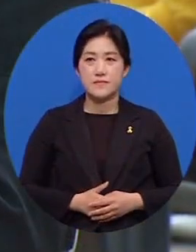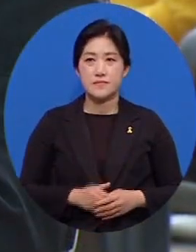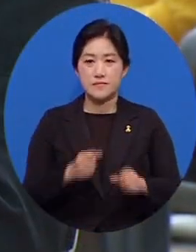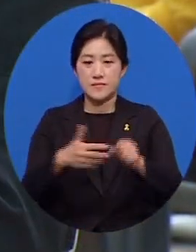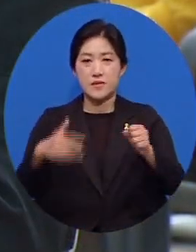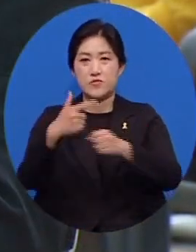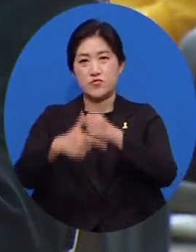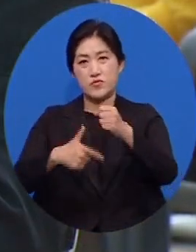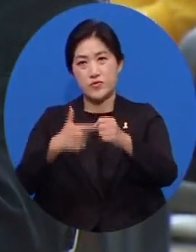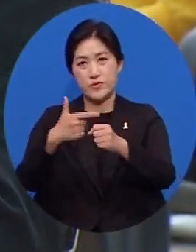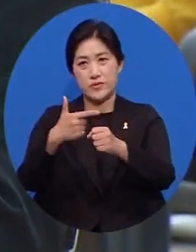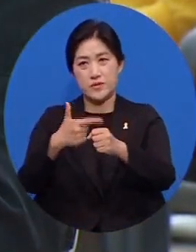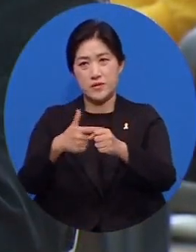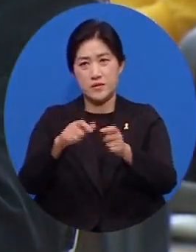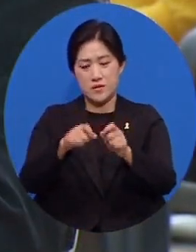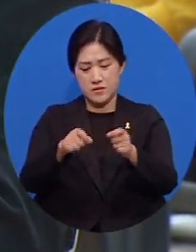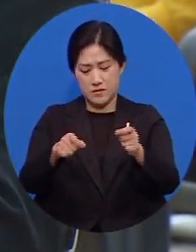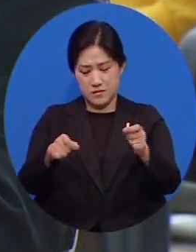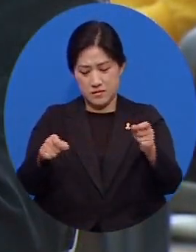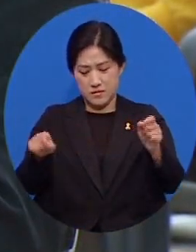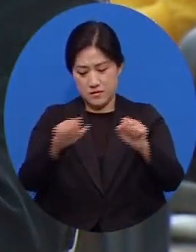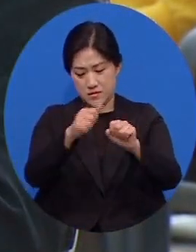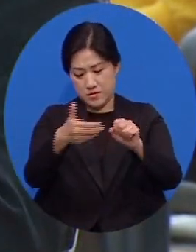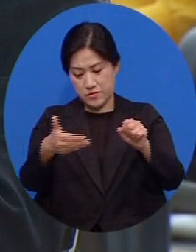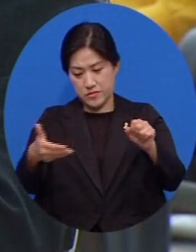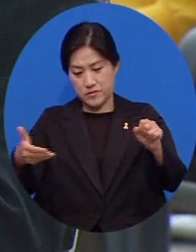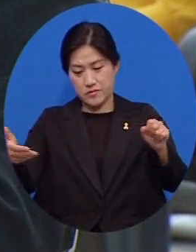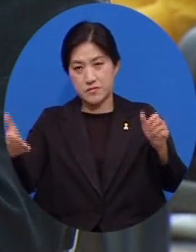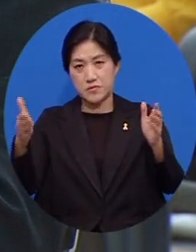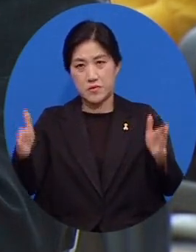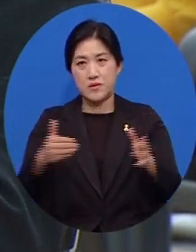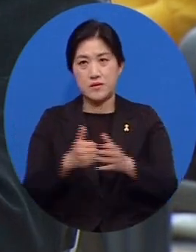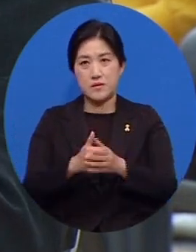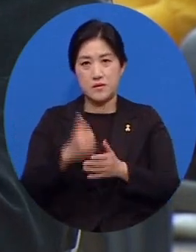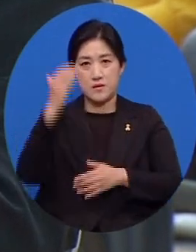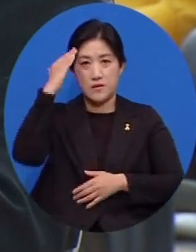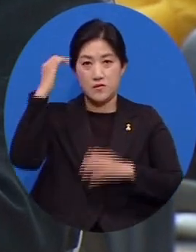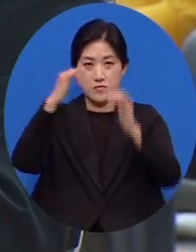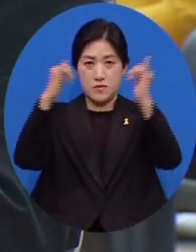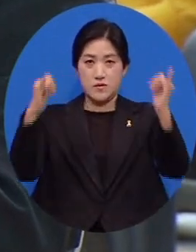6년이라는 긴 시간 동안 우리 사회는